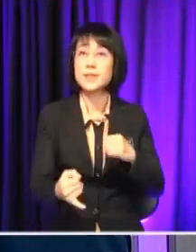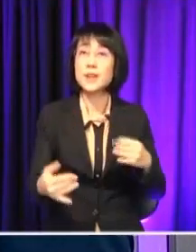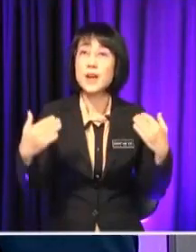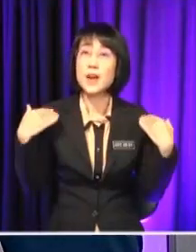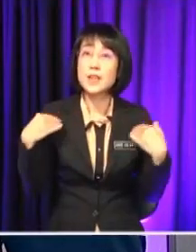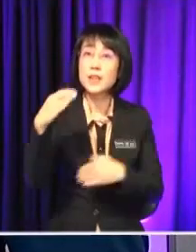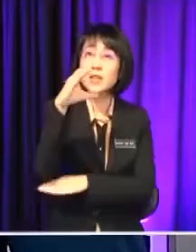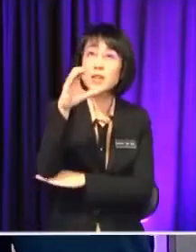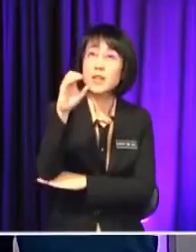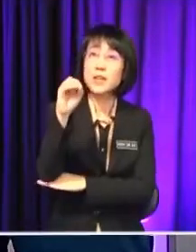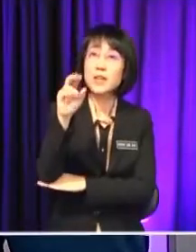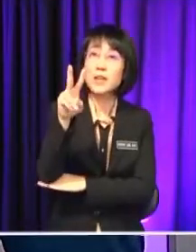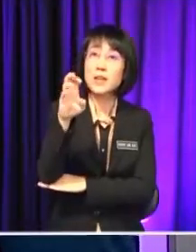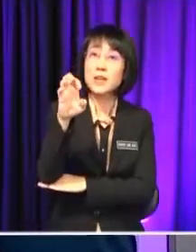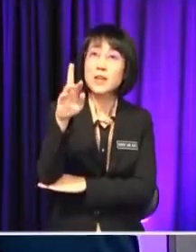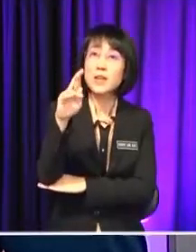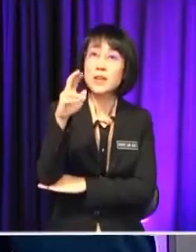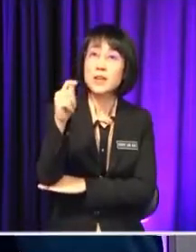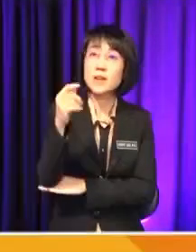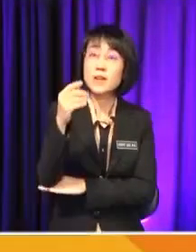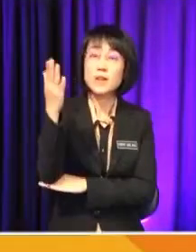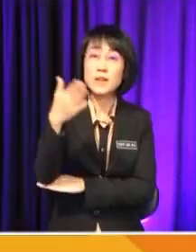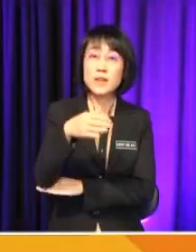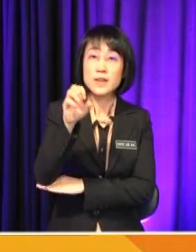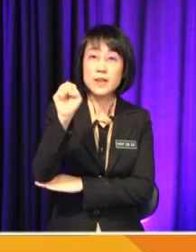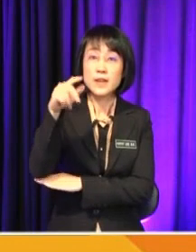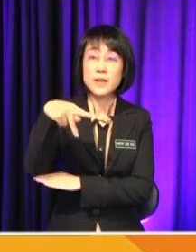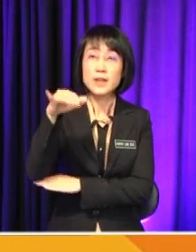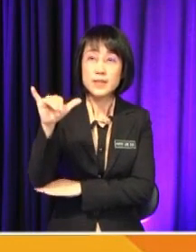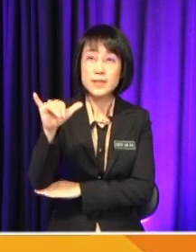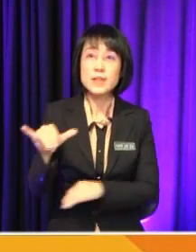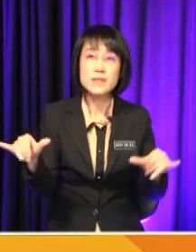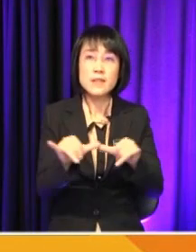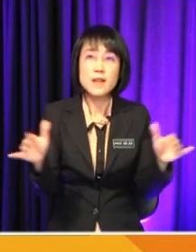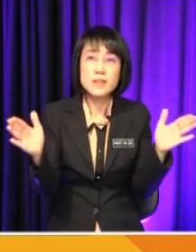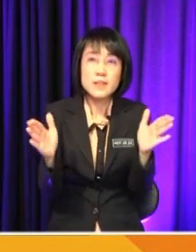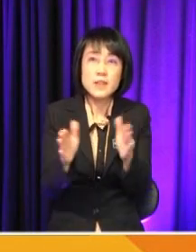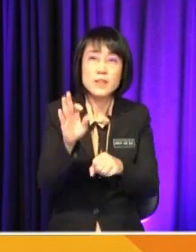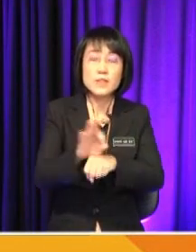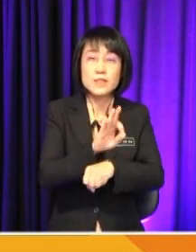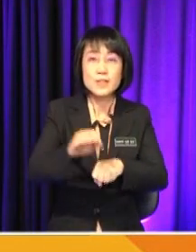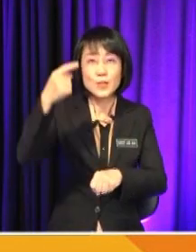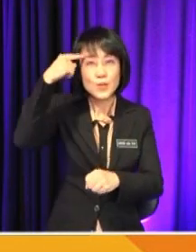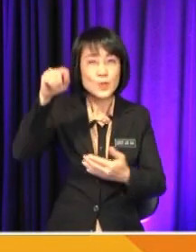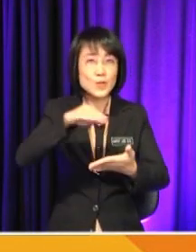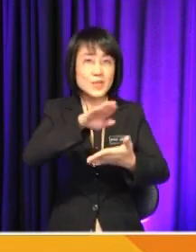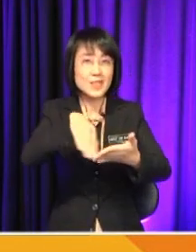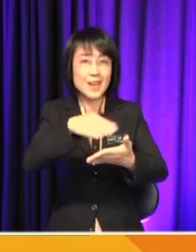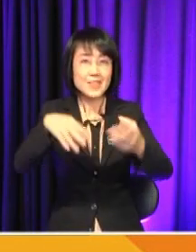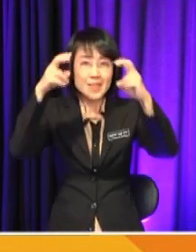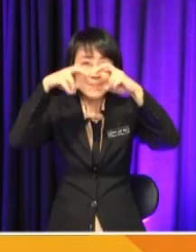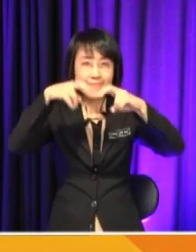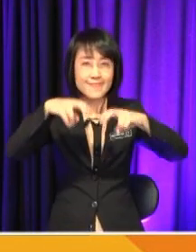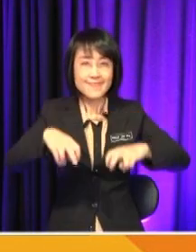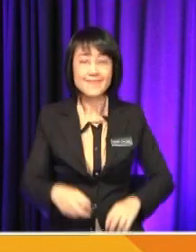convert speed pula kecil dan berfungsi untuk penyesatan kemungkinan mungkin orang